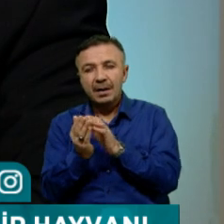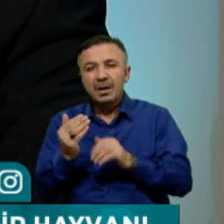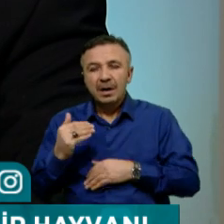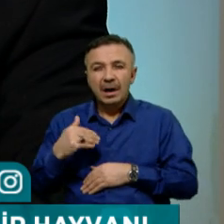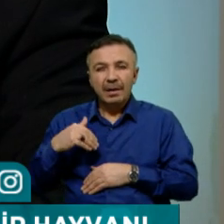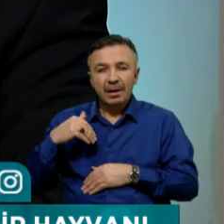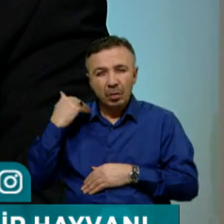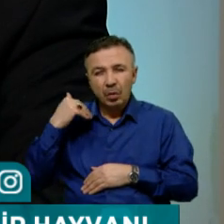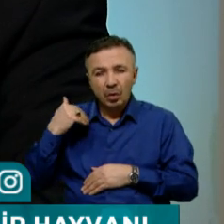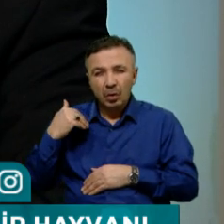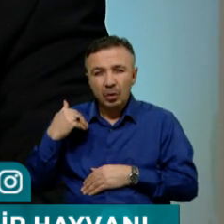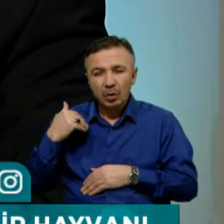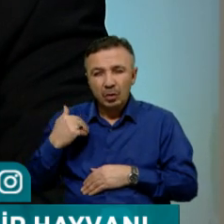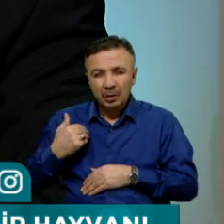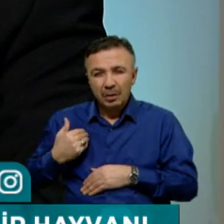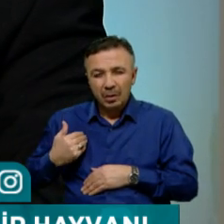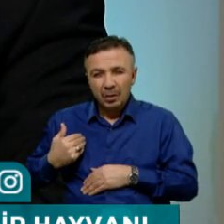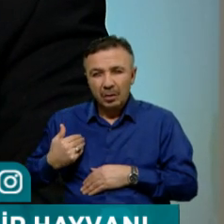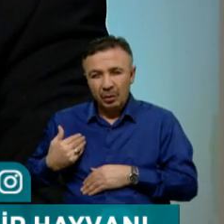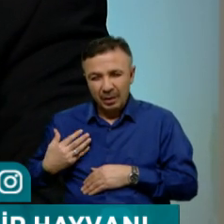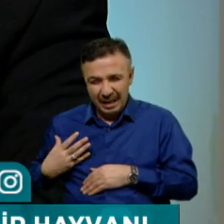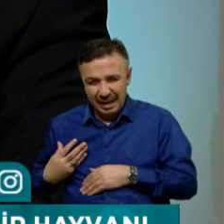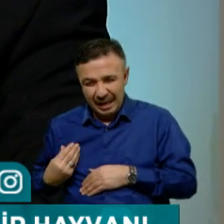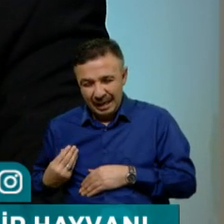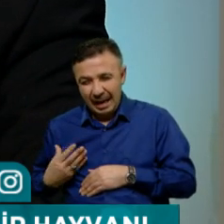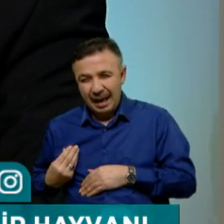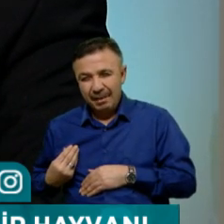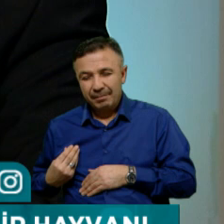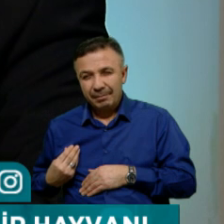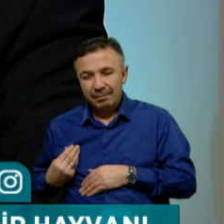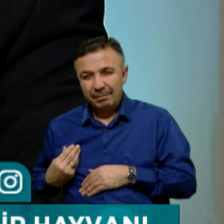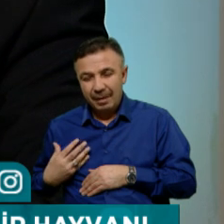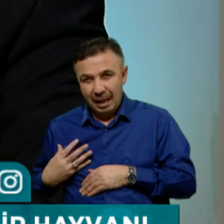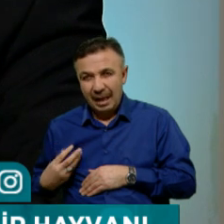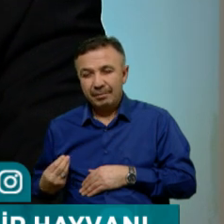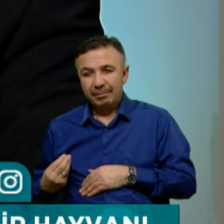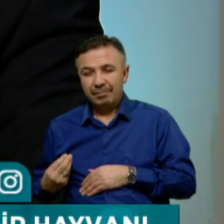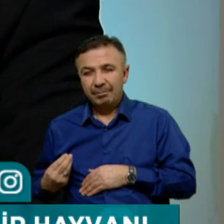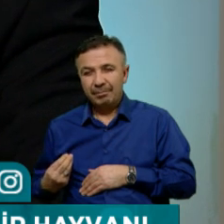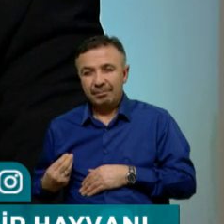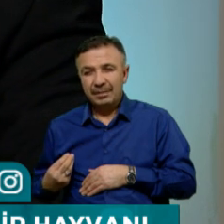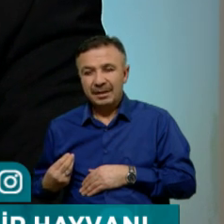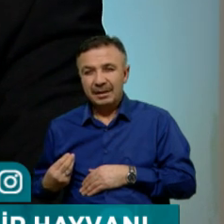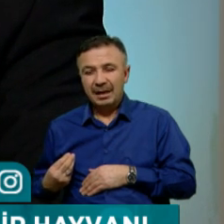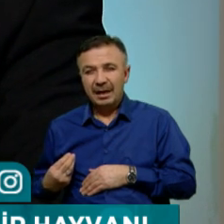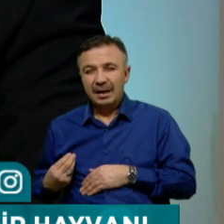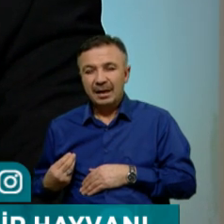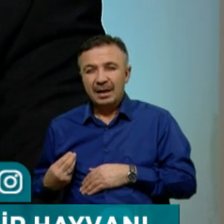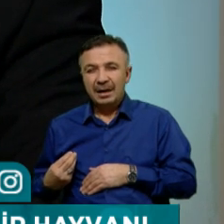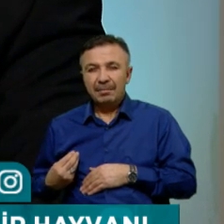veya Bu koyunu veya bu Eti yenen hayvanın dana da olabilir Başka bir şey de olabilir kesip yemekte bir sakınca